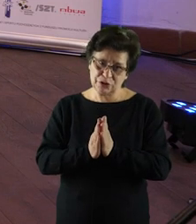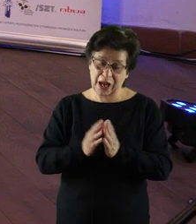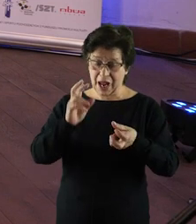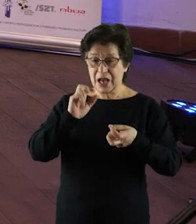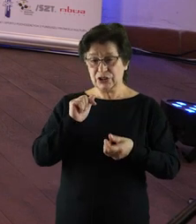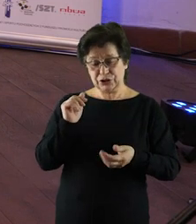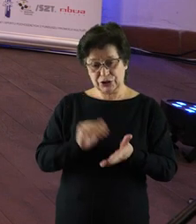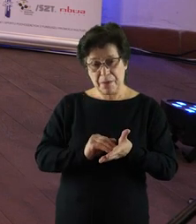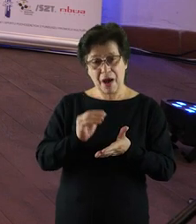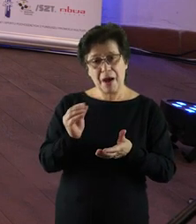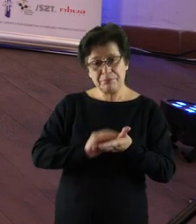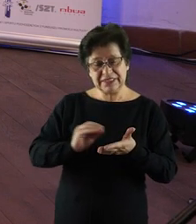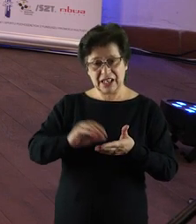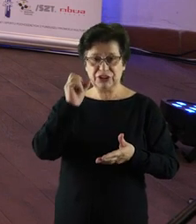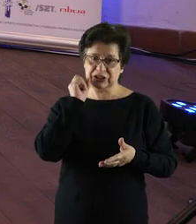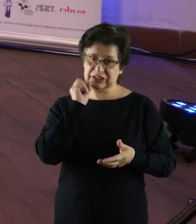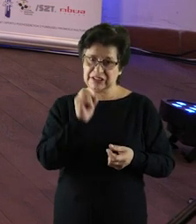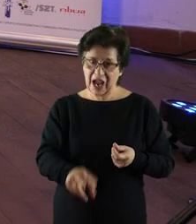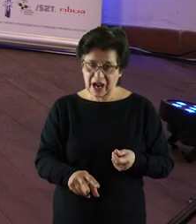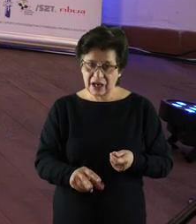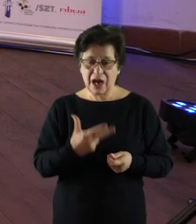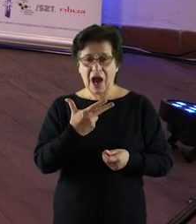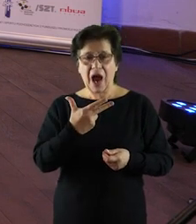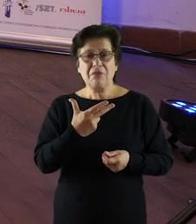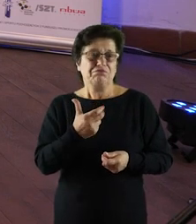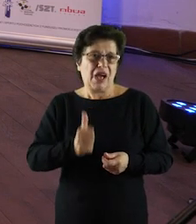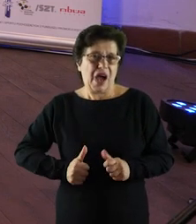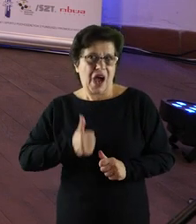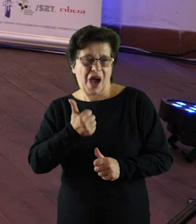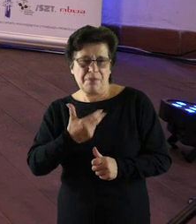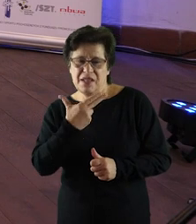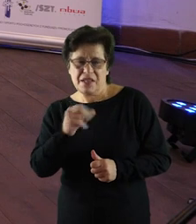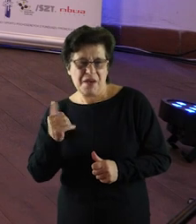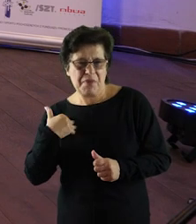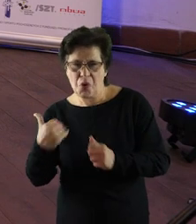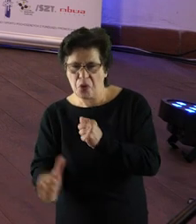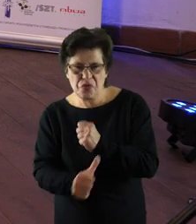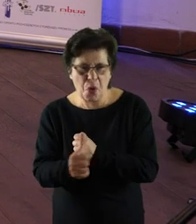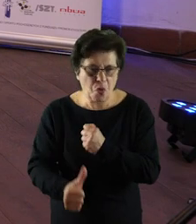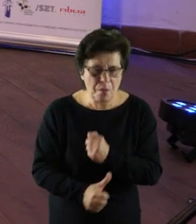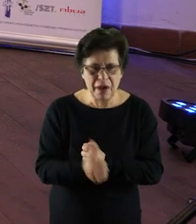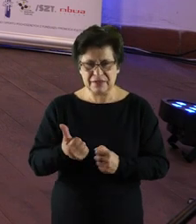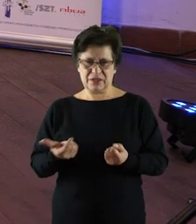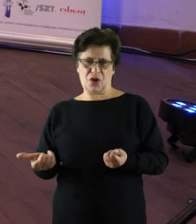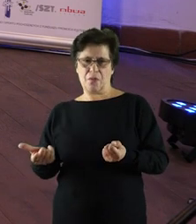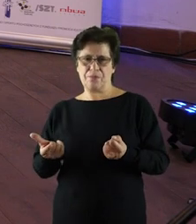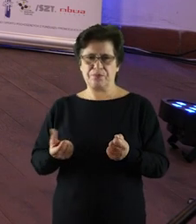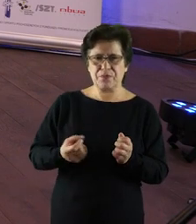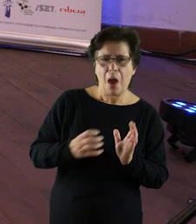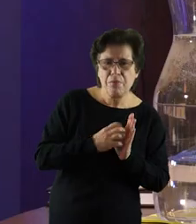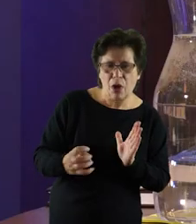tak, aby nie były zwyczajnym dokumentem, wścibską plotką, pomówieniem, czy nie